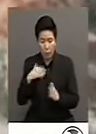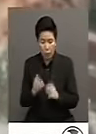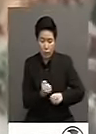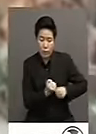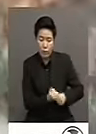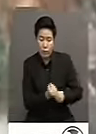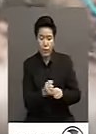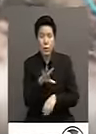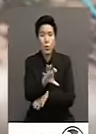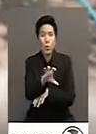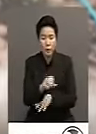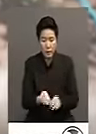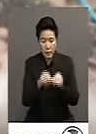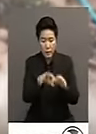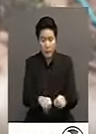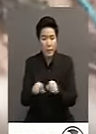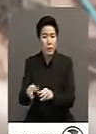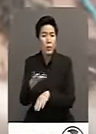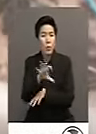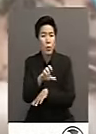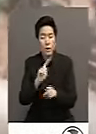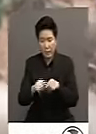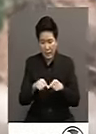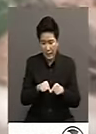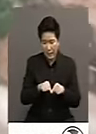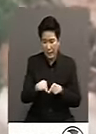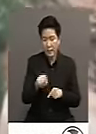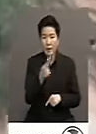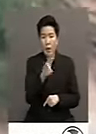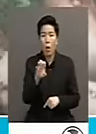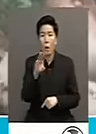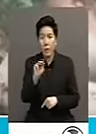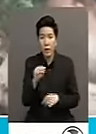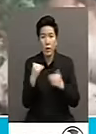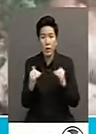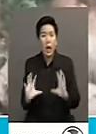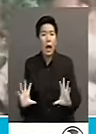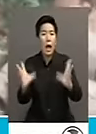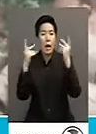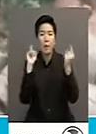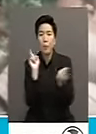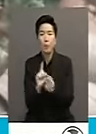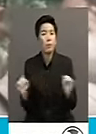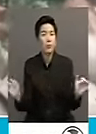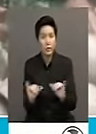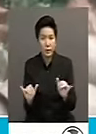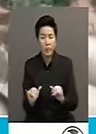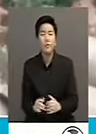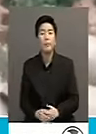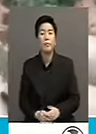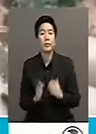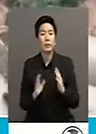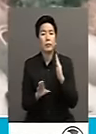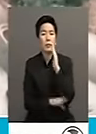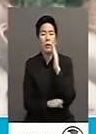าวออกไปวางอวนจับกุ้งที่บริเวณปากอ่าวภูมิเรียงห่างจากฝั่งไปประมาณ700เมตรตอนนี้สูญหายและยังไม่ทราบชะตากรรมค่ะ กับพี่น้องภ